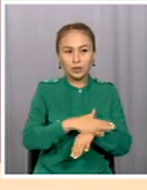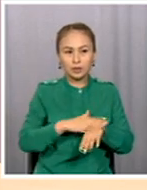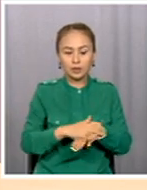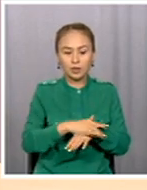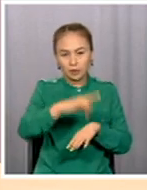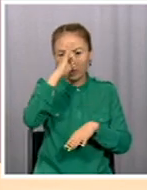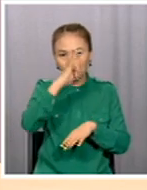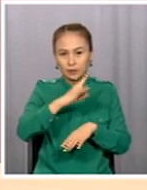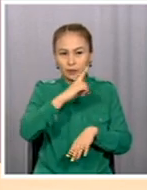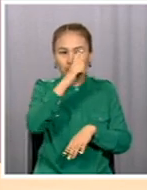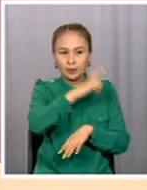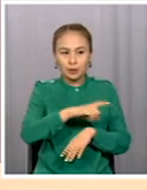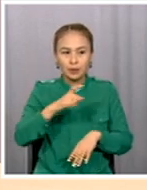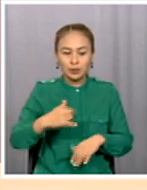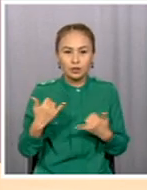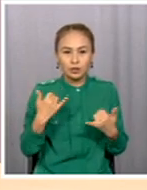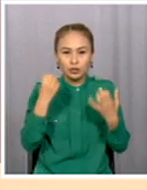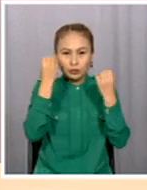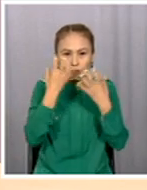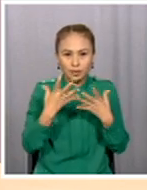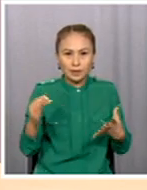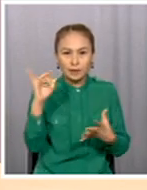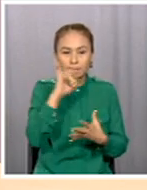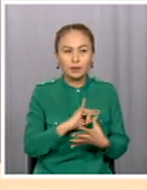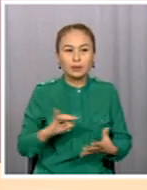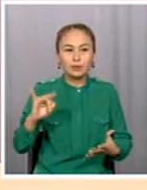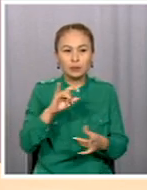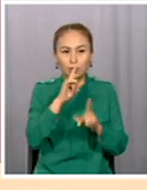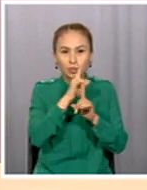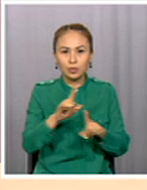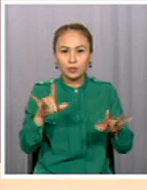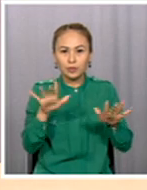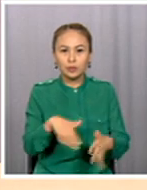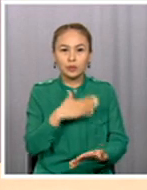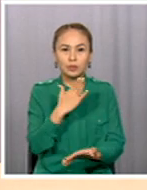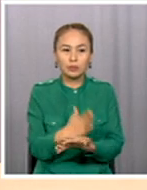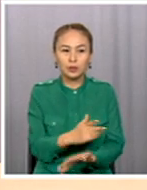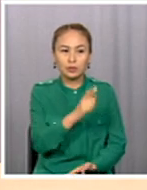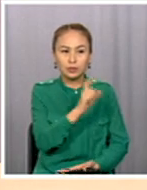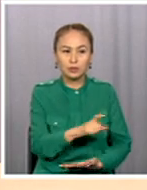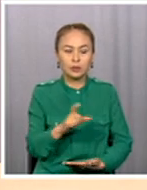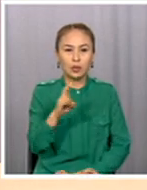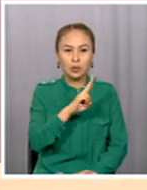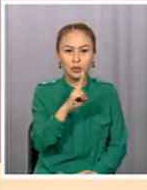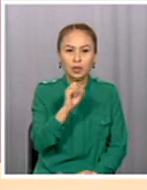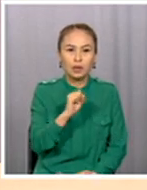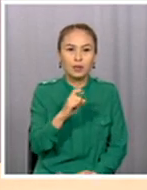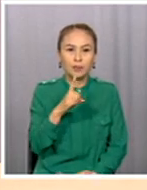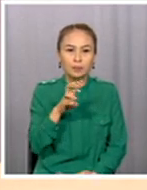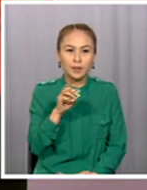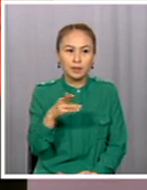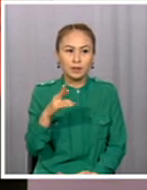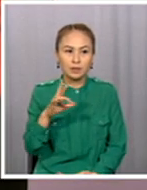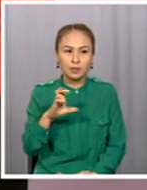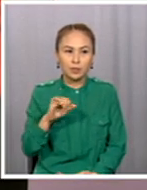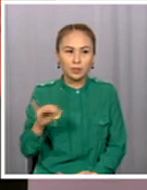қазақ халқының байырғы мәдениетінің тарихында айрықша орны бар тұлға Қожа Ахмет Яссауи кесенесі